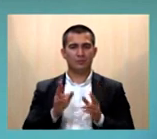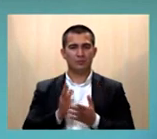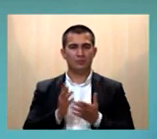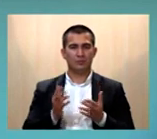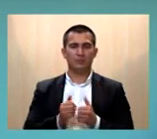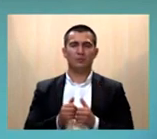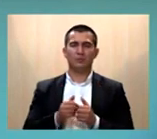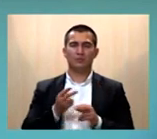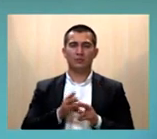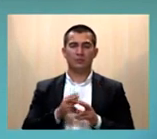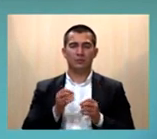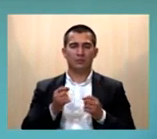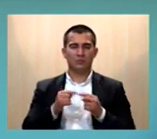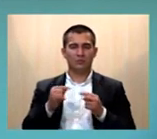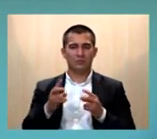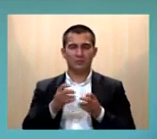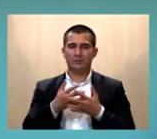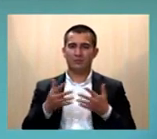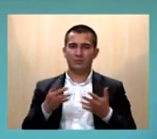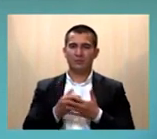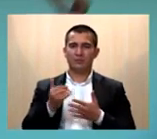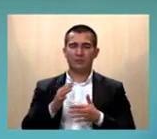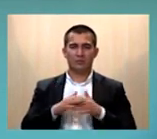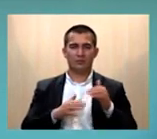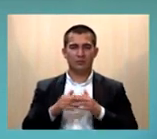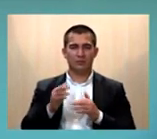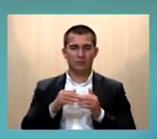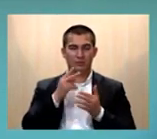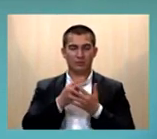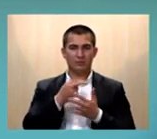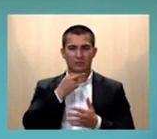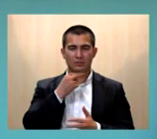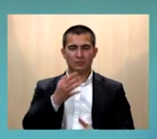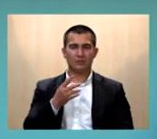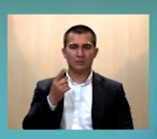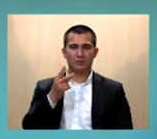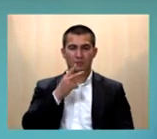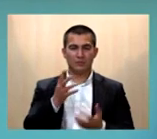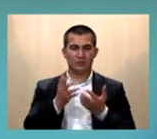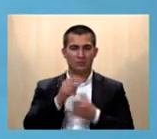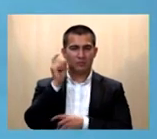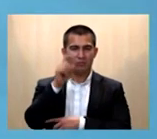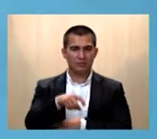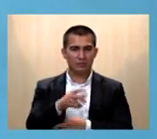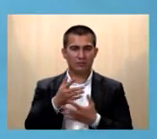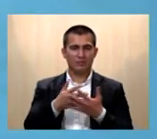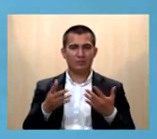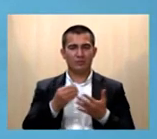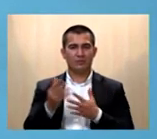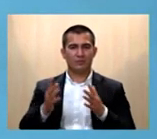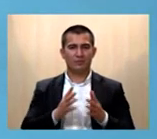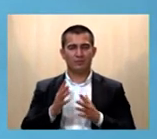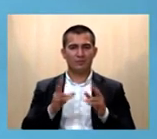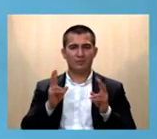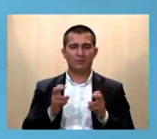Endi noanaviy holatdagi mashqlarimiz qo'llarimiz yonimizda deb. 1 dastlabki holat engishamiz. 2